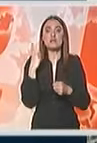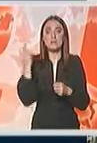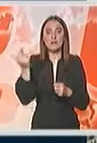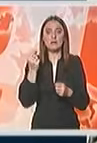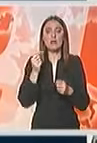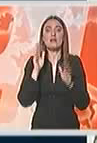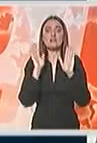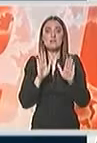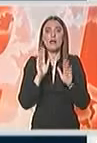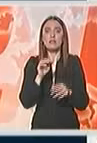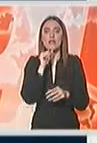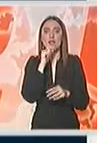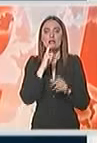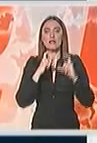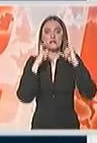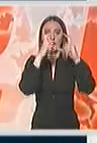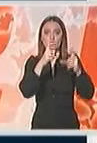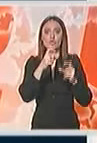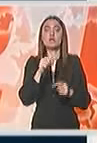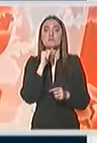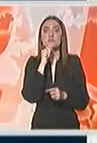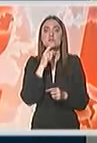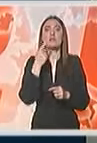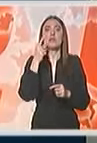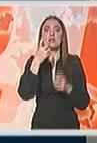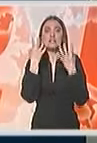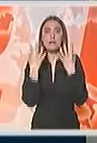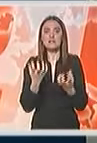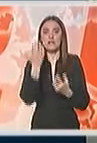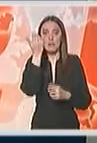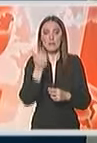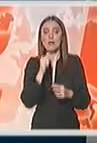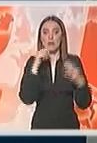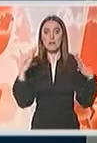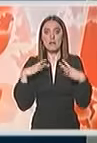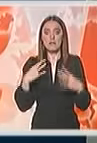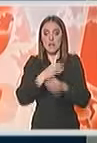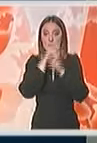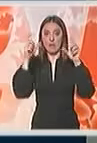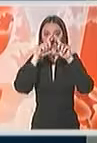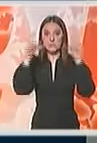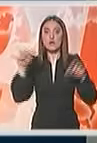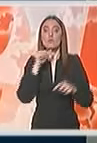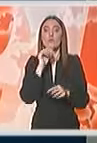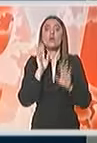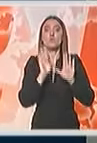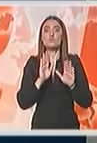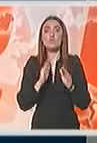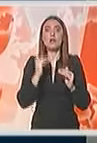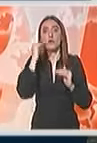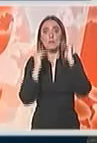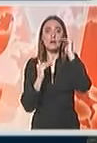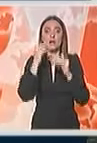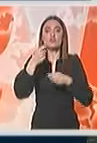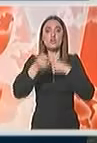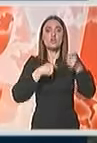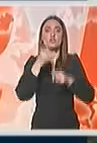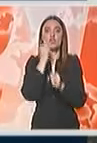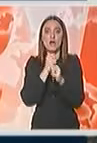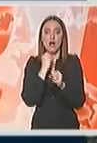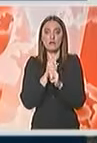usporenog smanjenja korporativne zaduženosti, nominalnog zamrzavanja plata i penzija u javnom sektoru i usporenog prilagođavanja tržišta